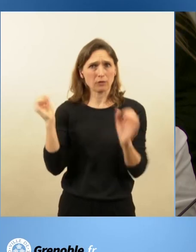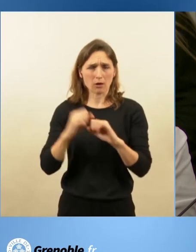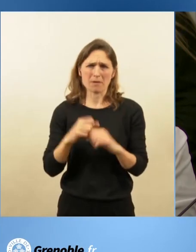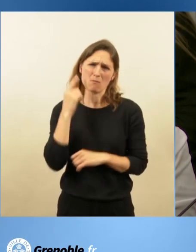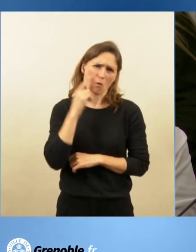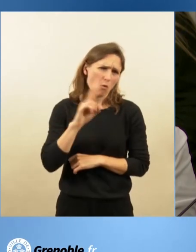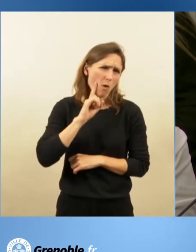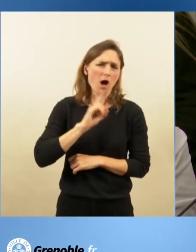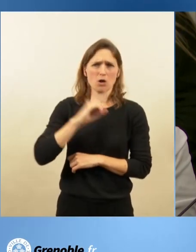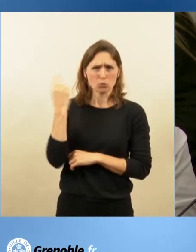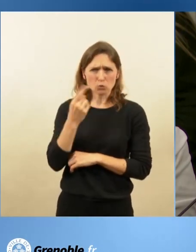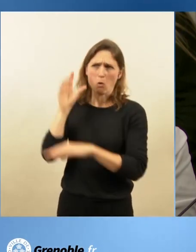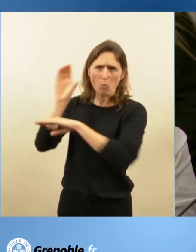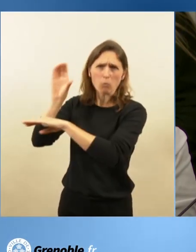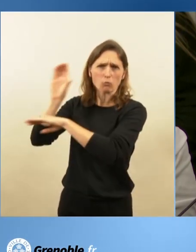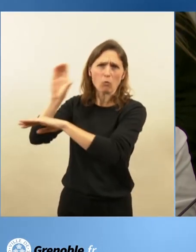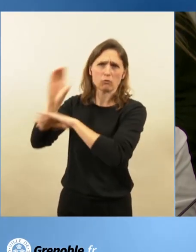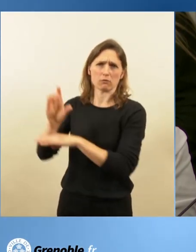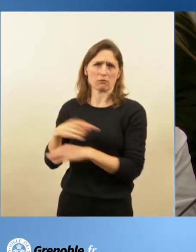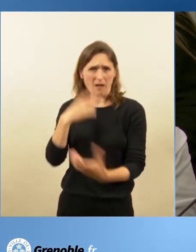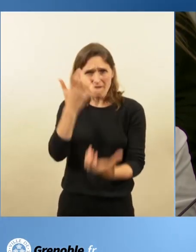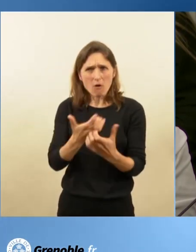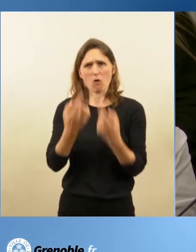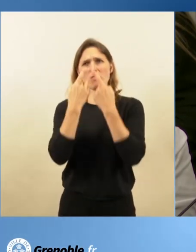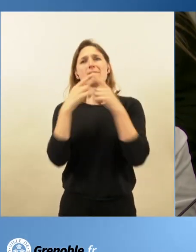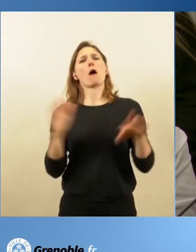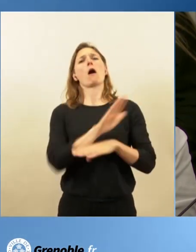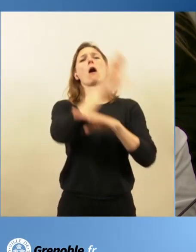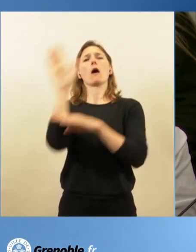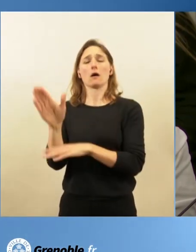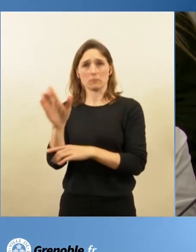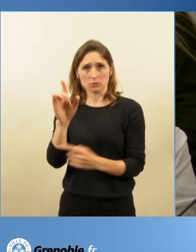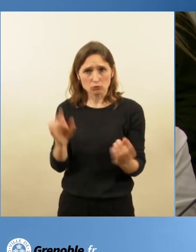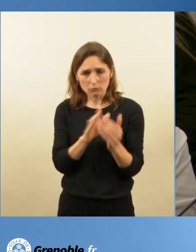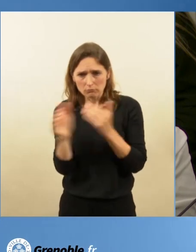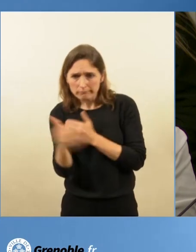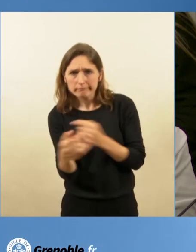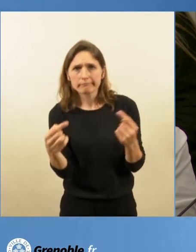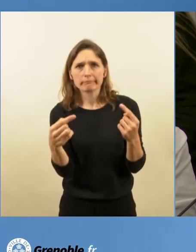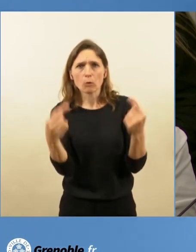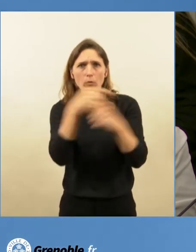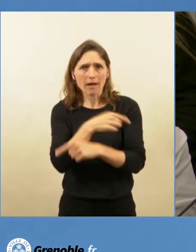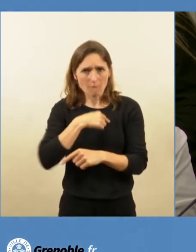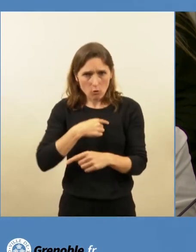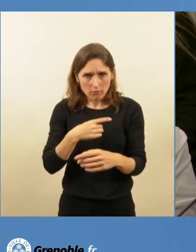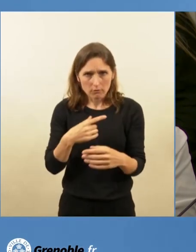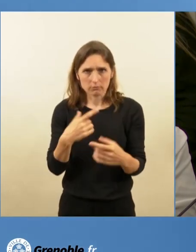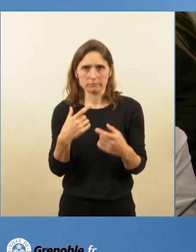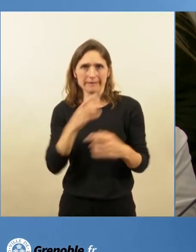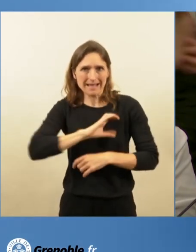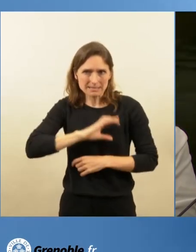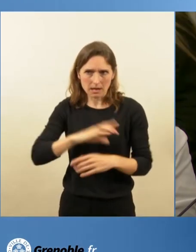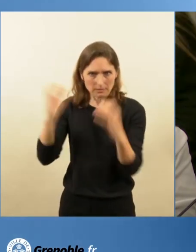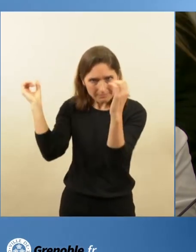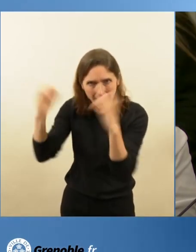comme s'il fallait marquer votre différence au lieu de chercher sur des sujets comme celui-ci la Concorde Monsieur le Maire nous avons l'impression que lorsque